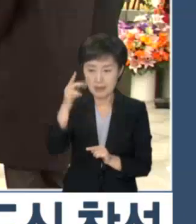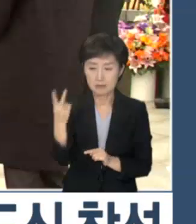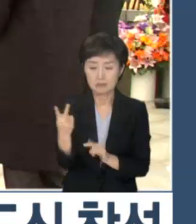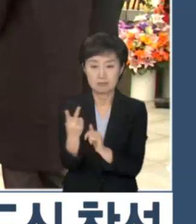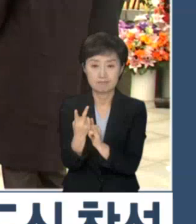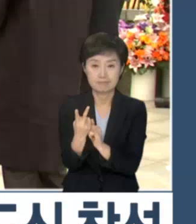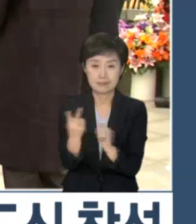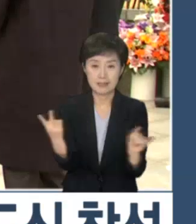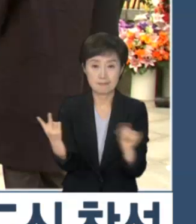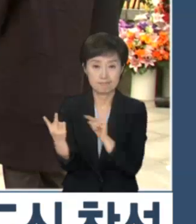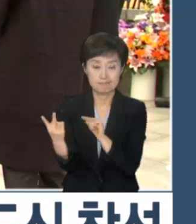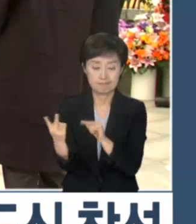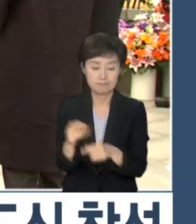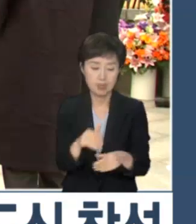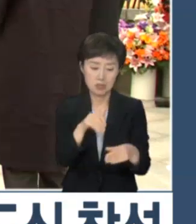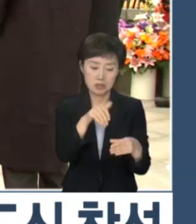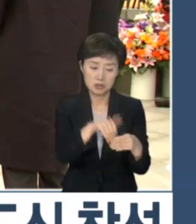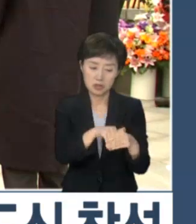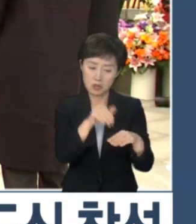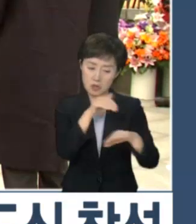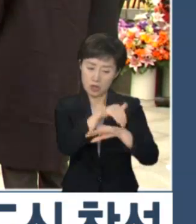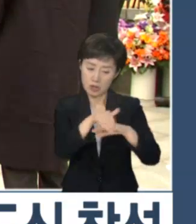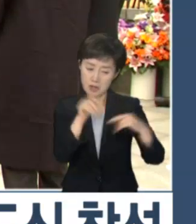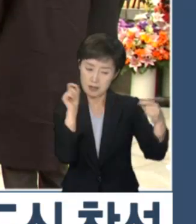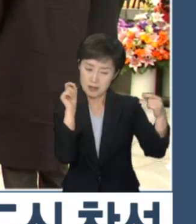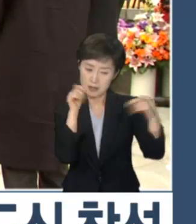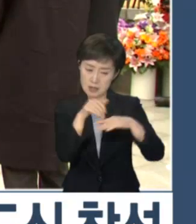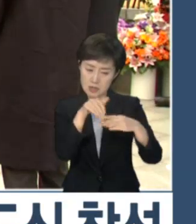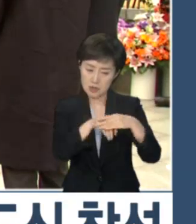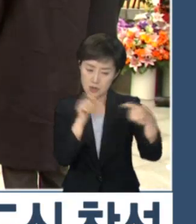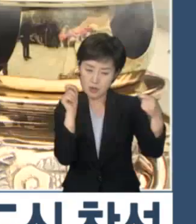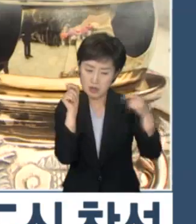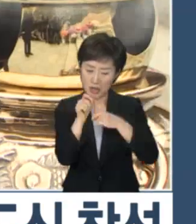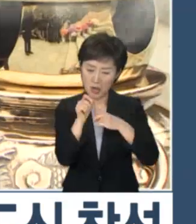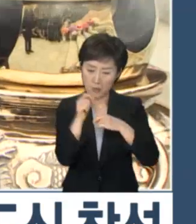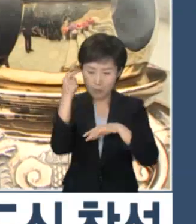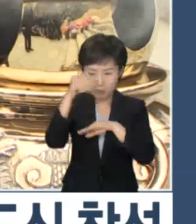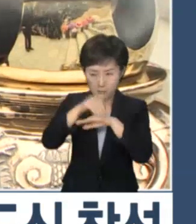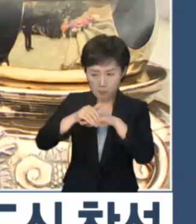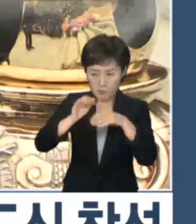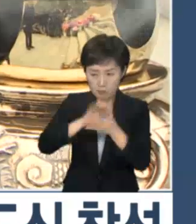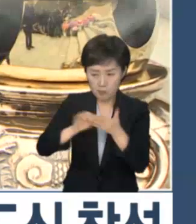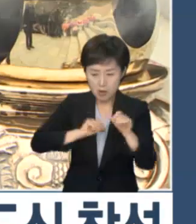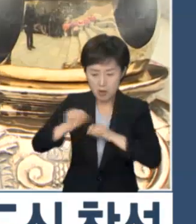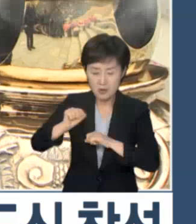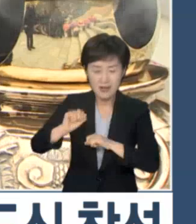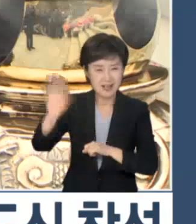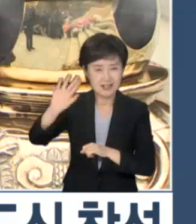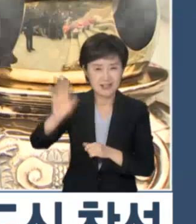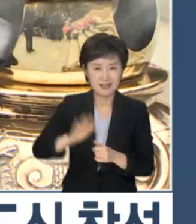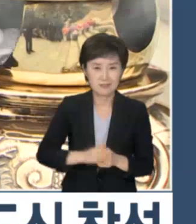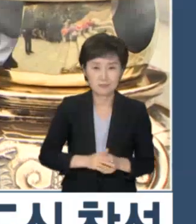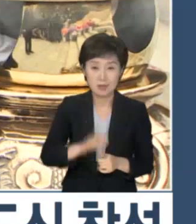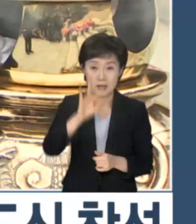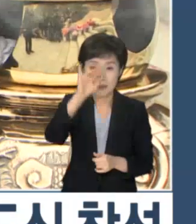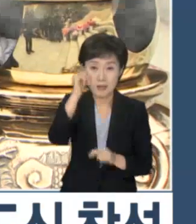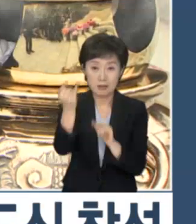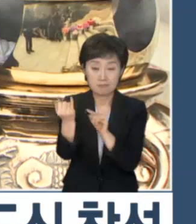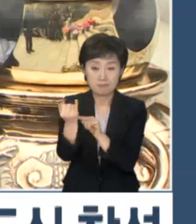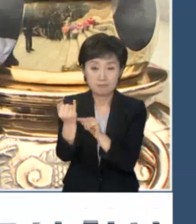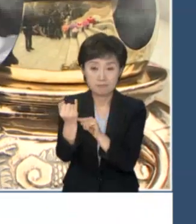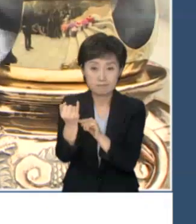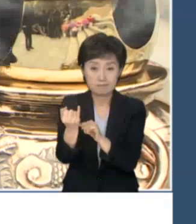어떤 총선을 앞두고 계획적인 행보를 하고 있다 이렇게는 말할 수 전혀 없을 것 같고요. 특히 박근혜 대통령 같은 경우는 오늘